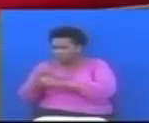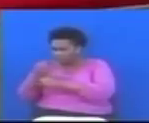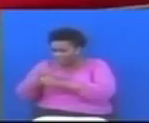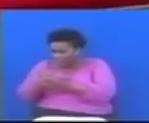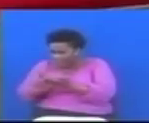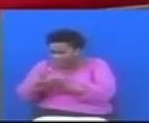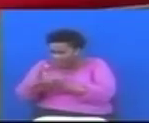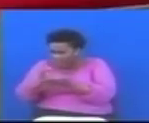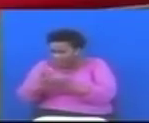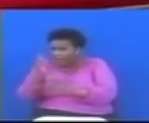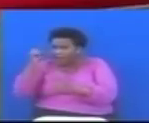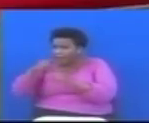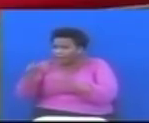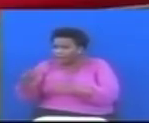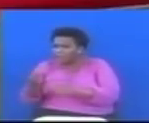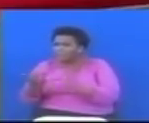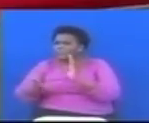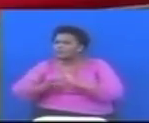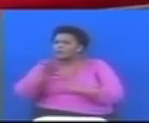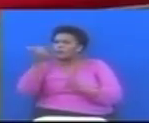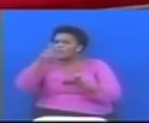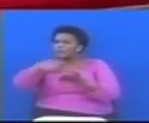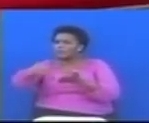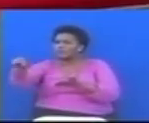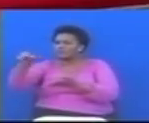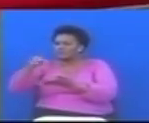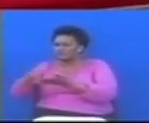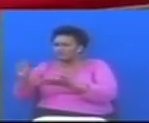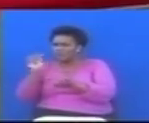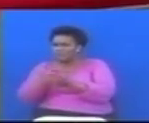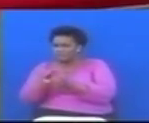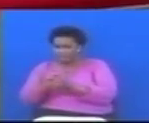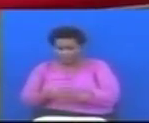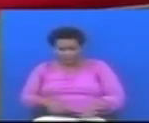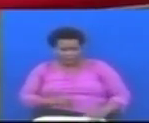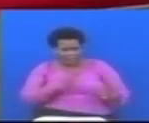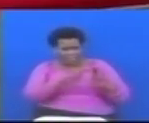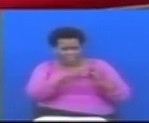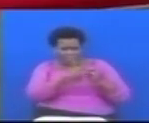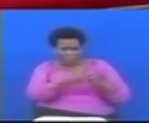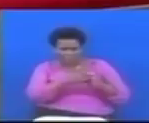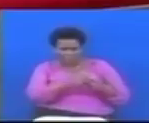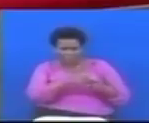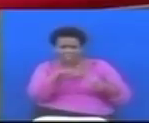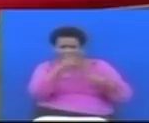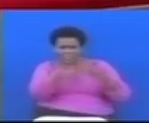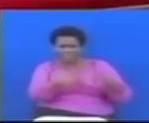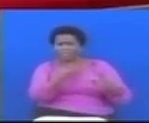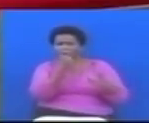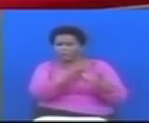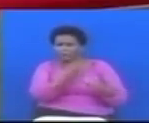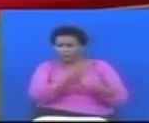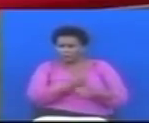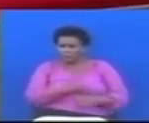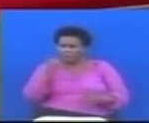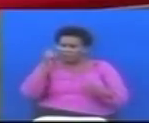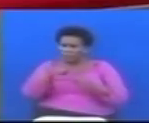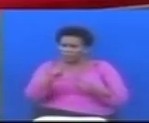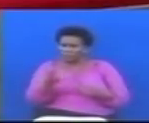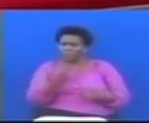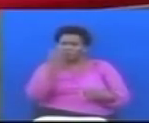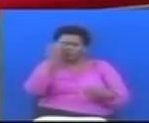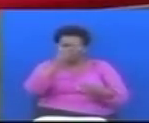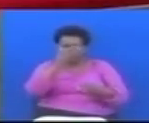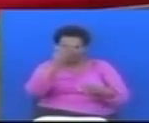kwenye hatua ya manunuzi. Sasa hivi kuna mkandarasi mshauri anaendelea na kazi katika mwaka huu wa fedha ili kufanya review ya barabara hii ili tuweze